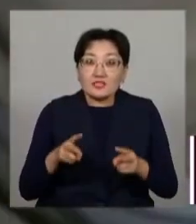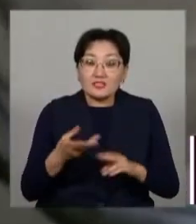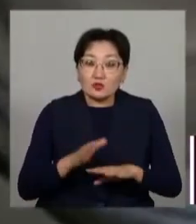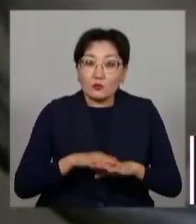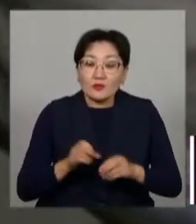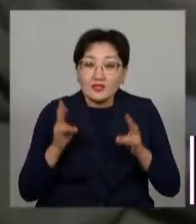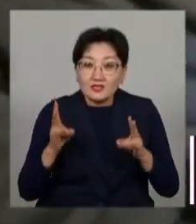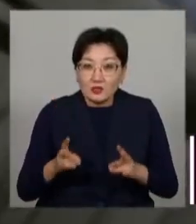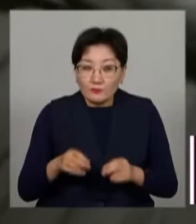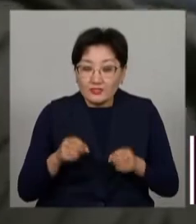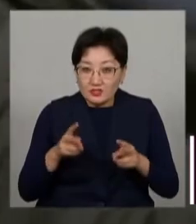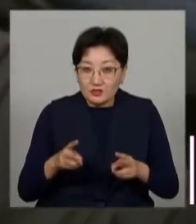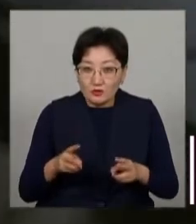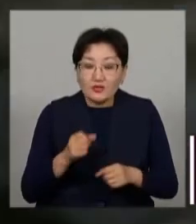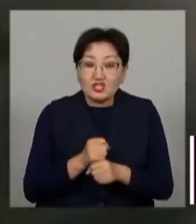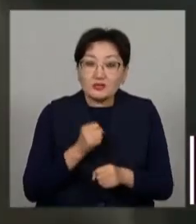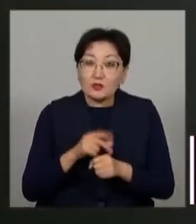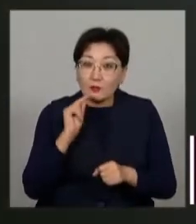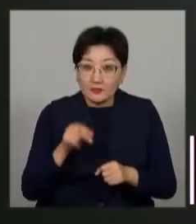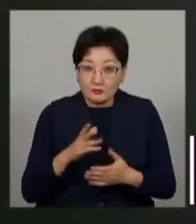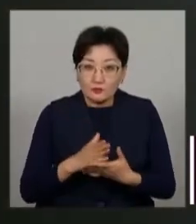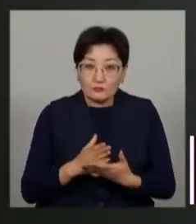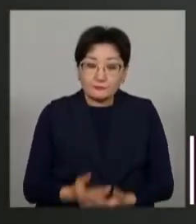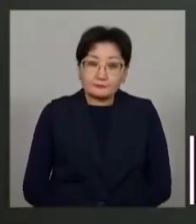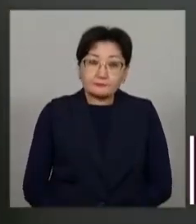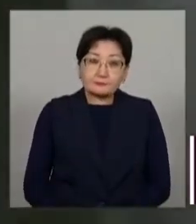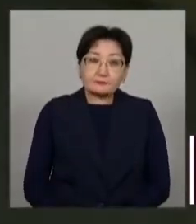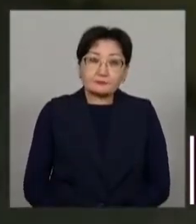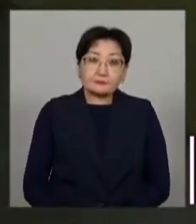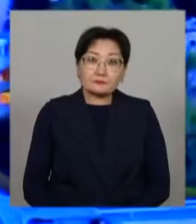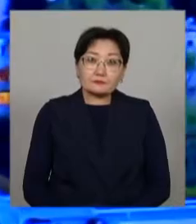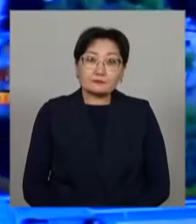зиян келтіру қылмысын жасады деп айыпталып отыр.